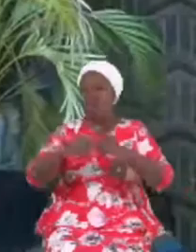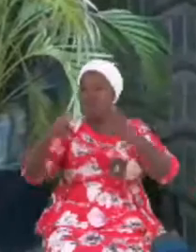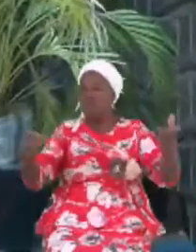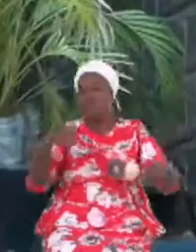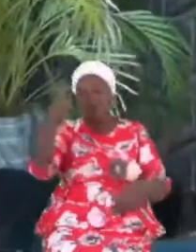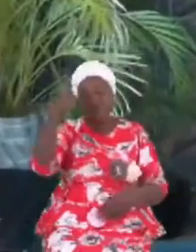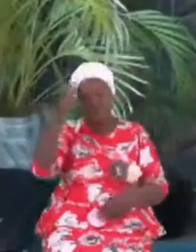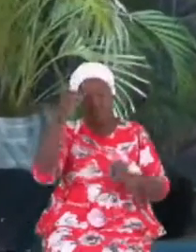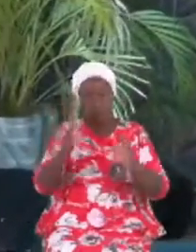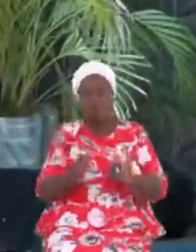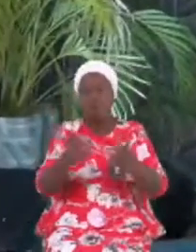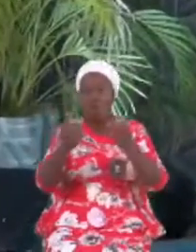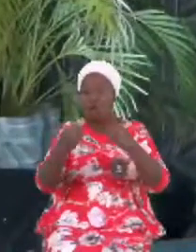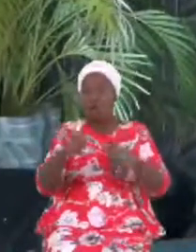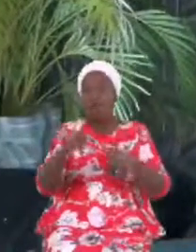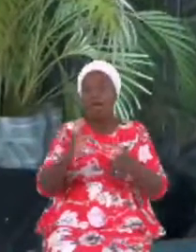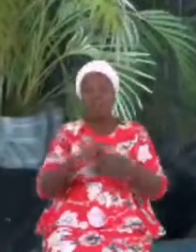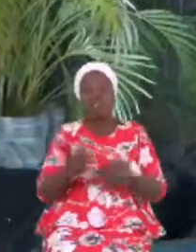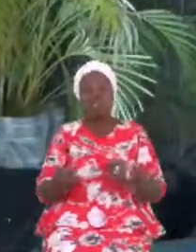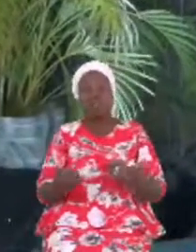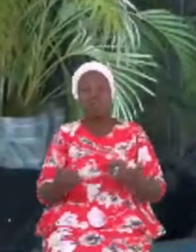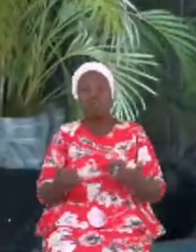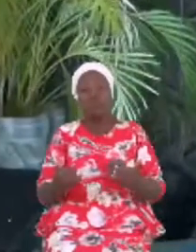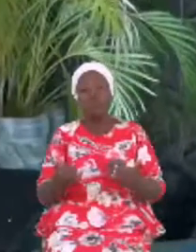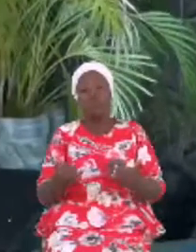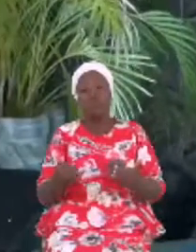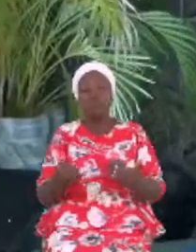gouverneur vient et devient le gouverneur d'un État,